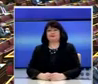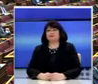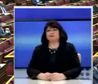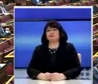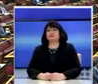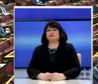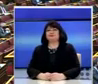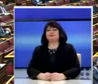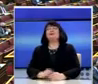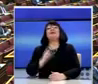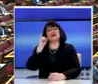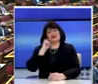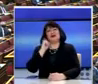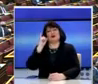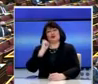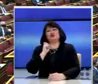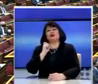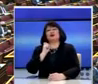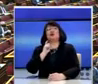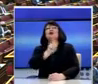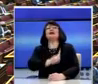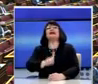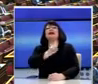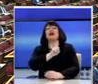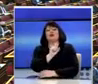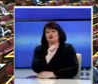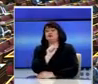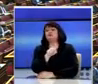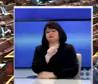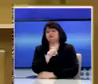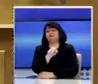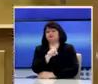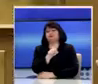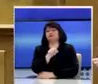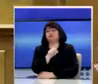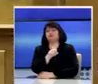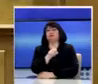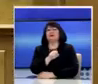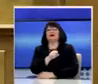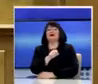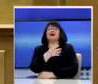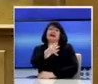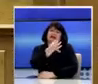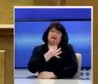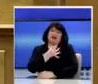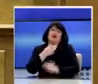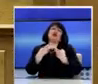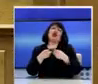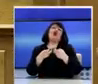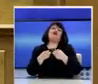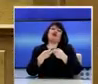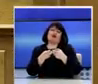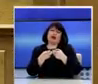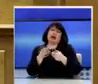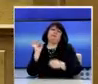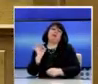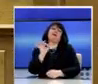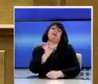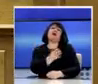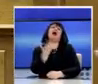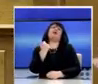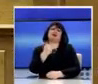Αλλά ξέρω, κουνάει το κεφάλι του κ. Μητσοτάκης, διότι μας είχε πει από αυτό το βήμα, στα λεωφορεία δεν κολλάει. Δεν κολλάει στα